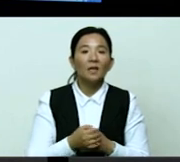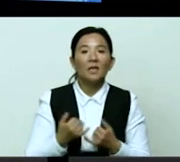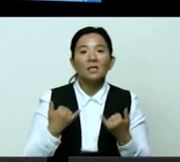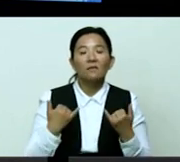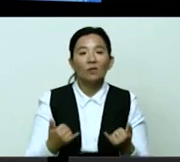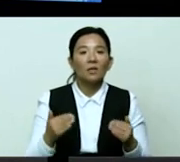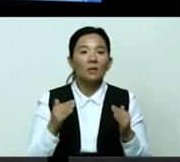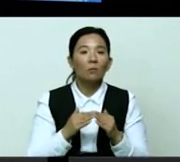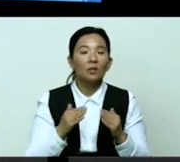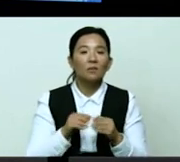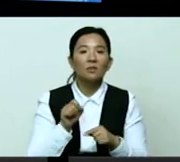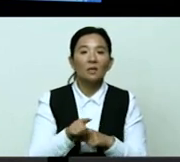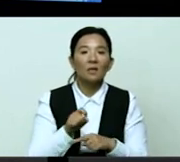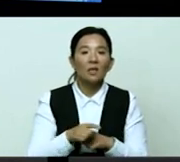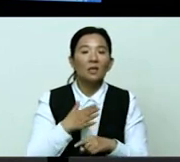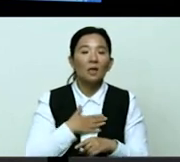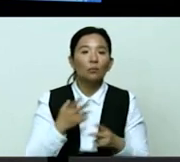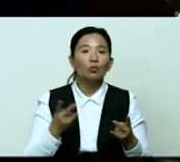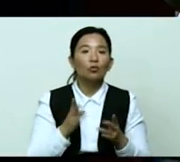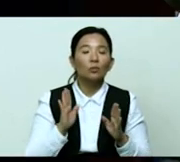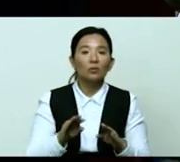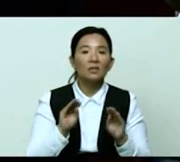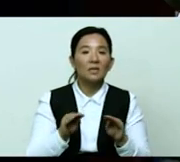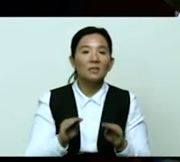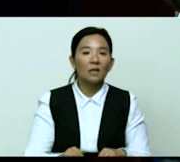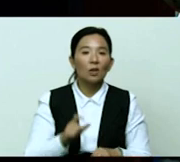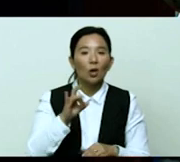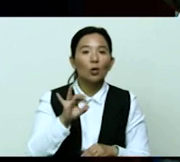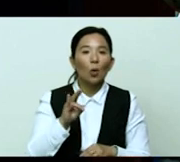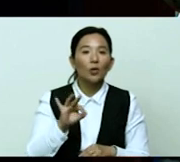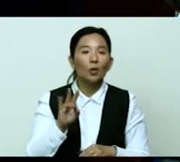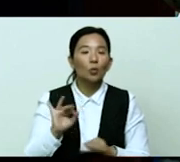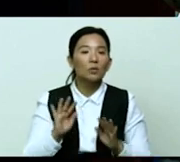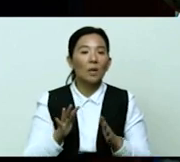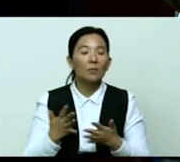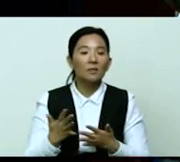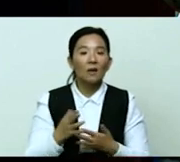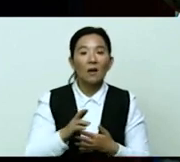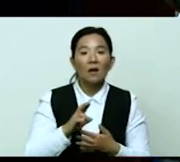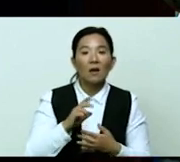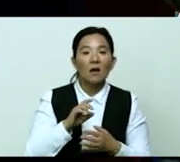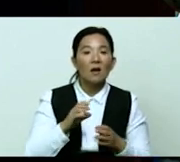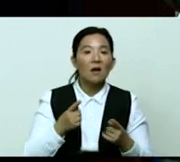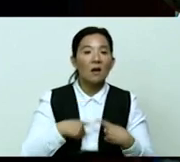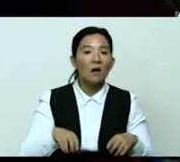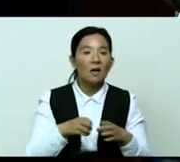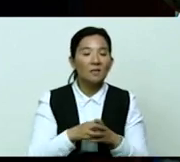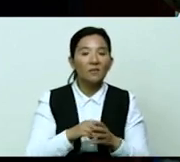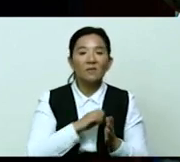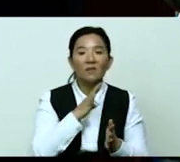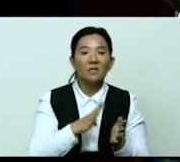Сегодня по домашнему заданию нам нужно будет составить хронику событий ханства в XIX